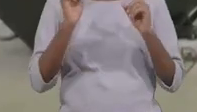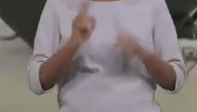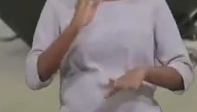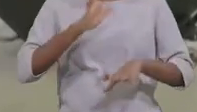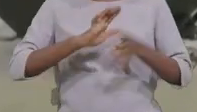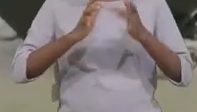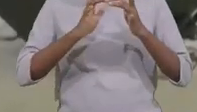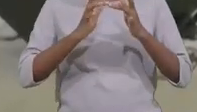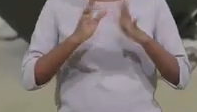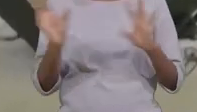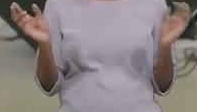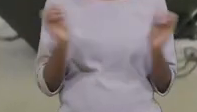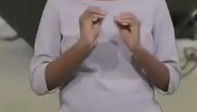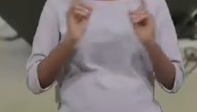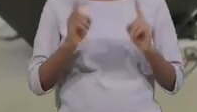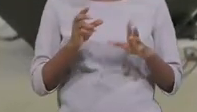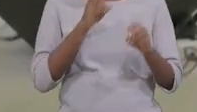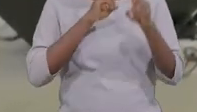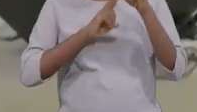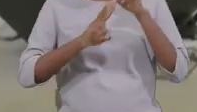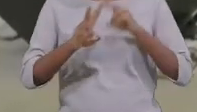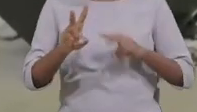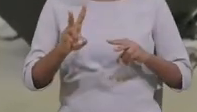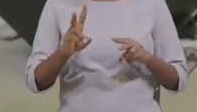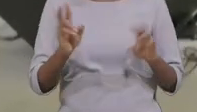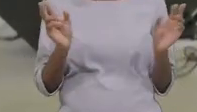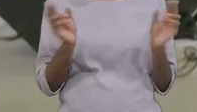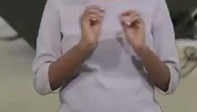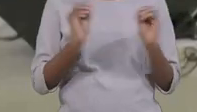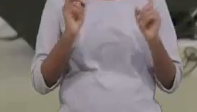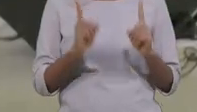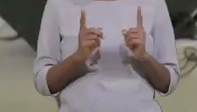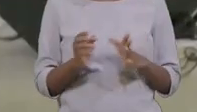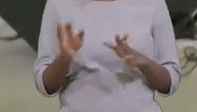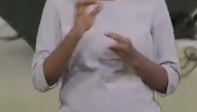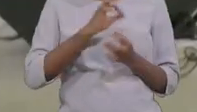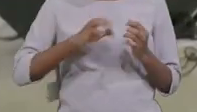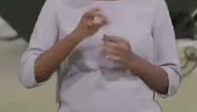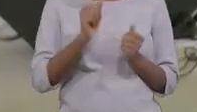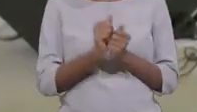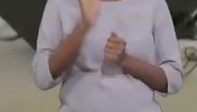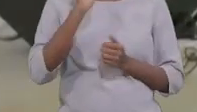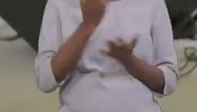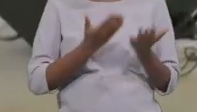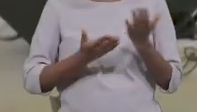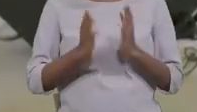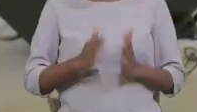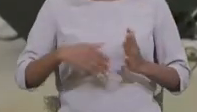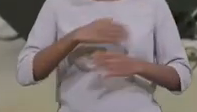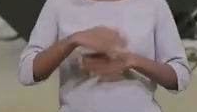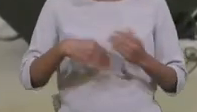Personne en ligne, personne qui suit, personne qui se rassemble avec ton